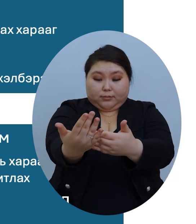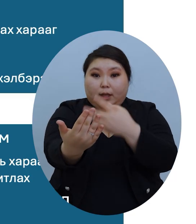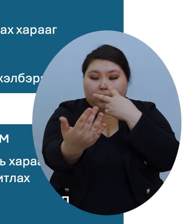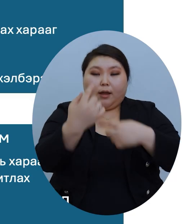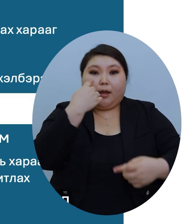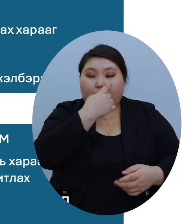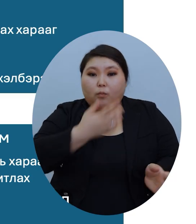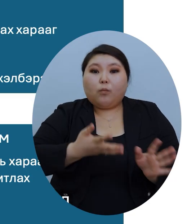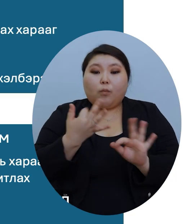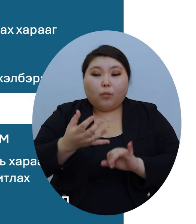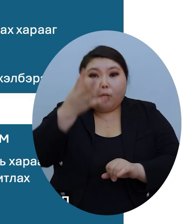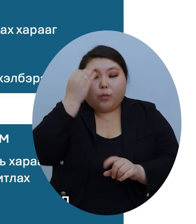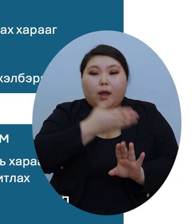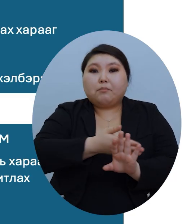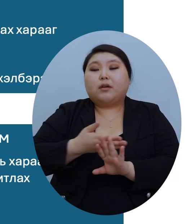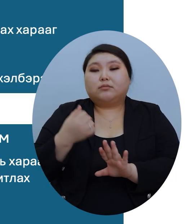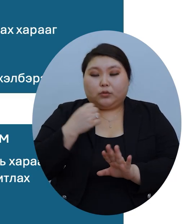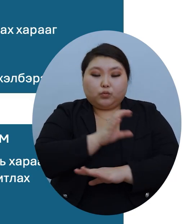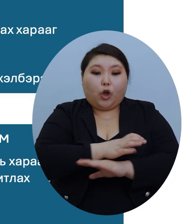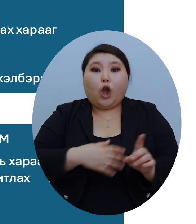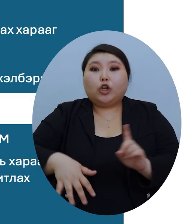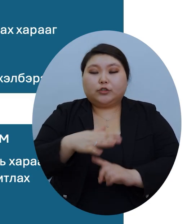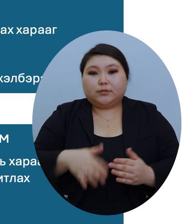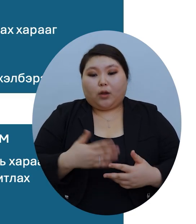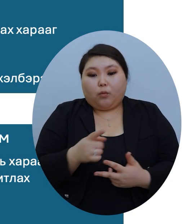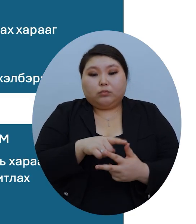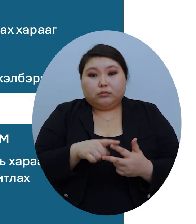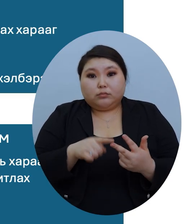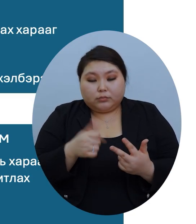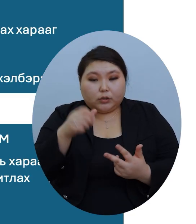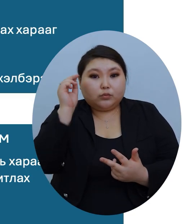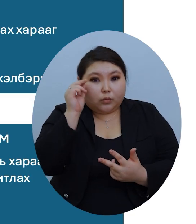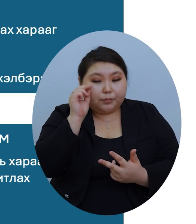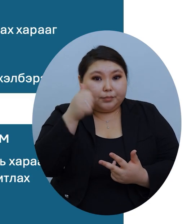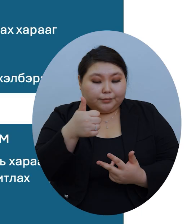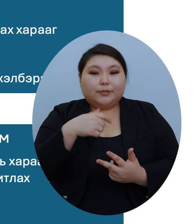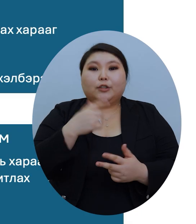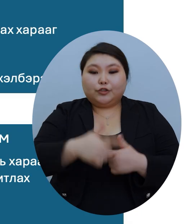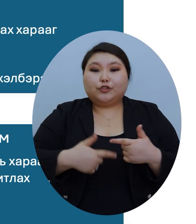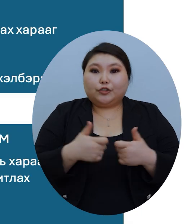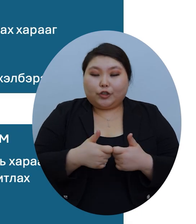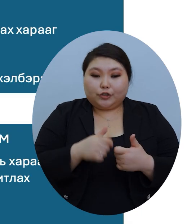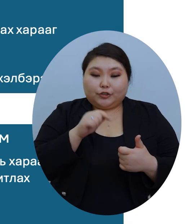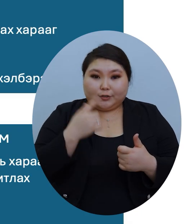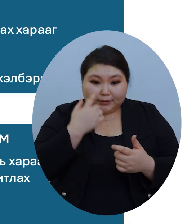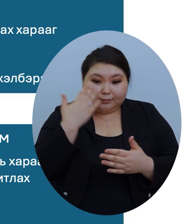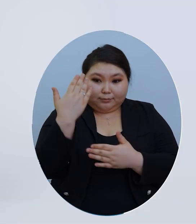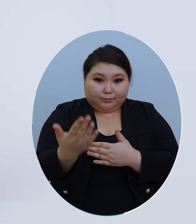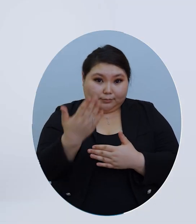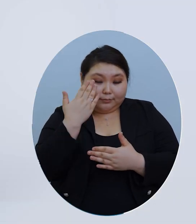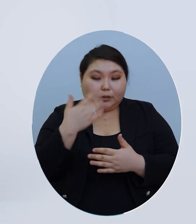Сургуулийн орчинд дараах 3 алхмыг баримтлаад буюу тохирсон зайд тохирсон хугацаа гар харуулад